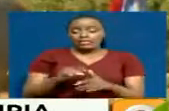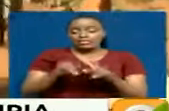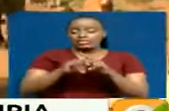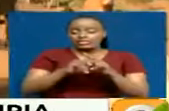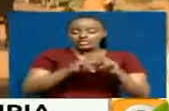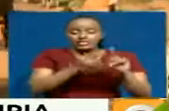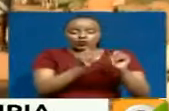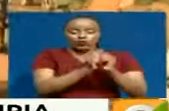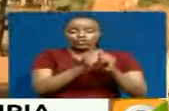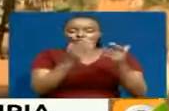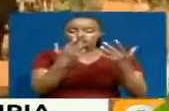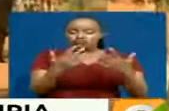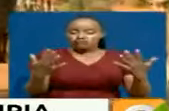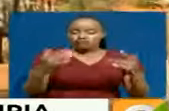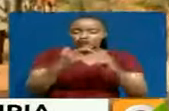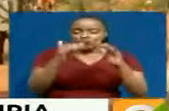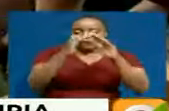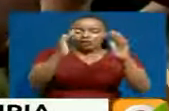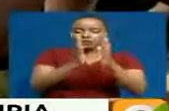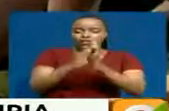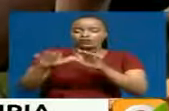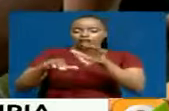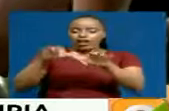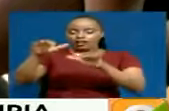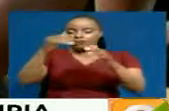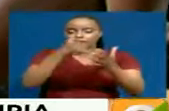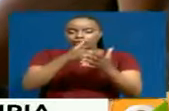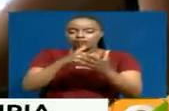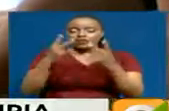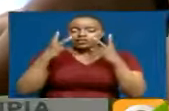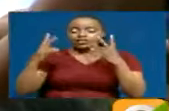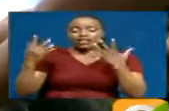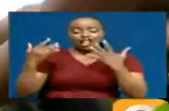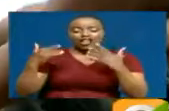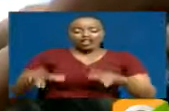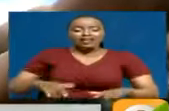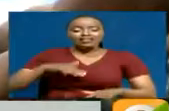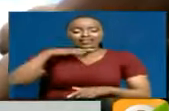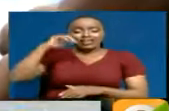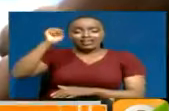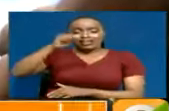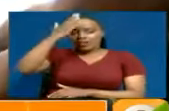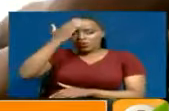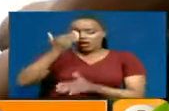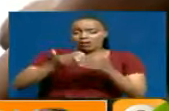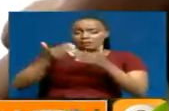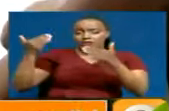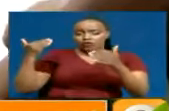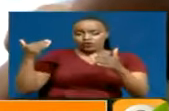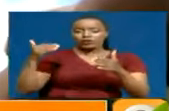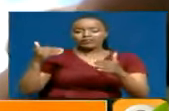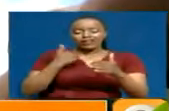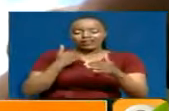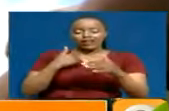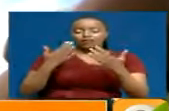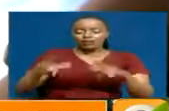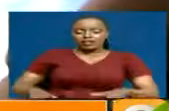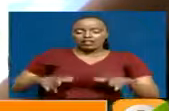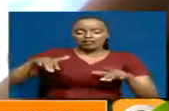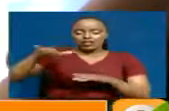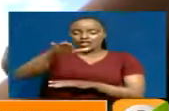Kuanzia vifaa vya nyumbani hadi mifugo. Naona kama nitapotesha maisha yangu juu hata wakati mwingine tulikuwa tunakaa